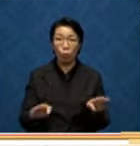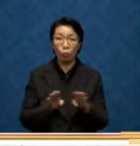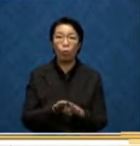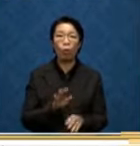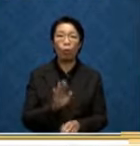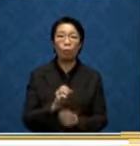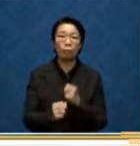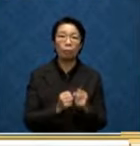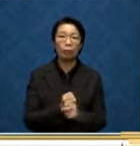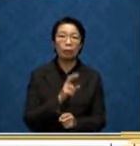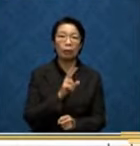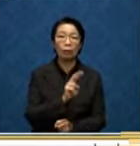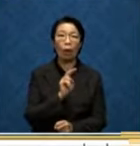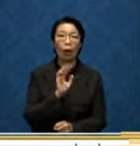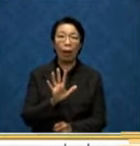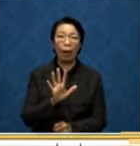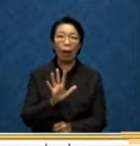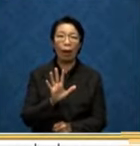จำปี